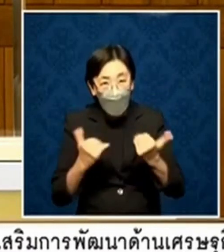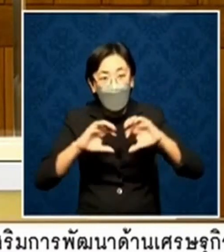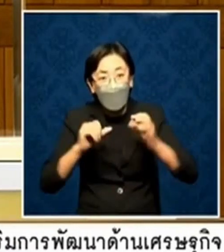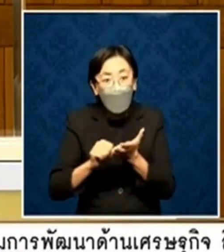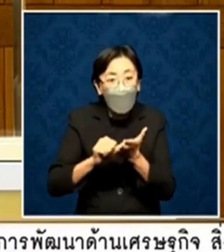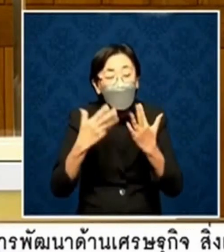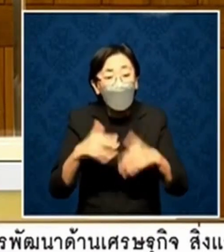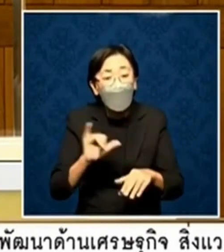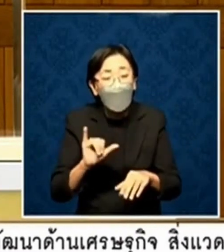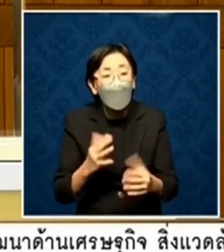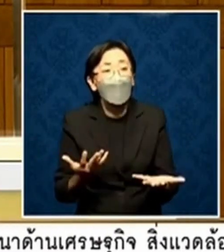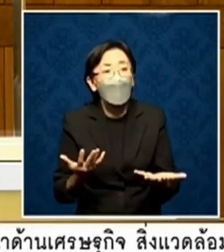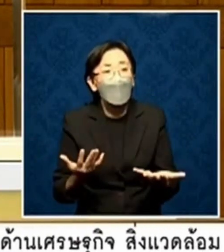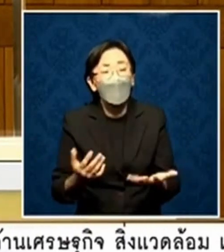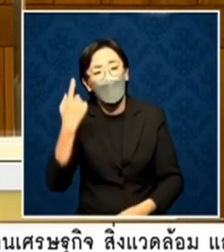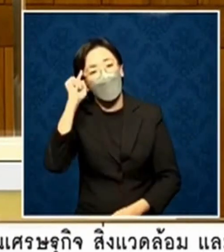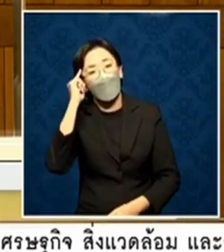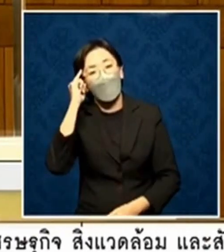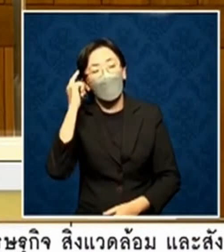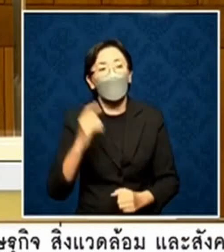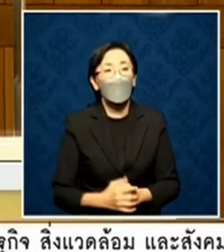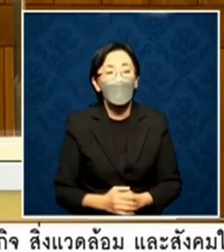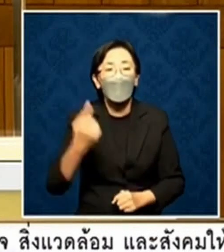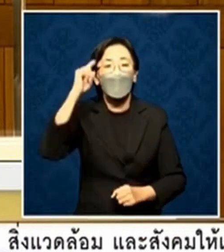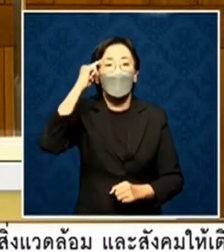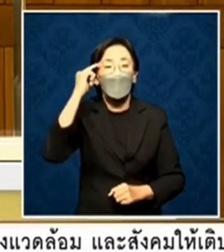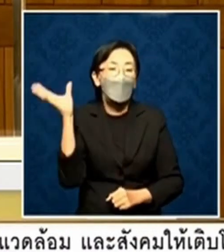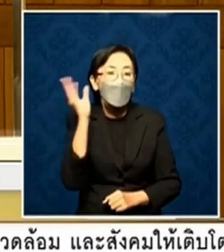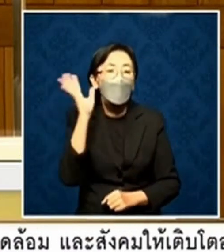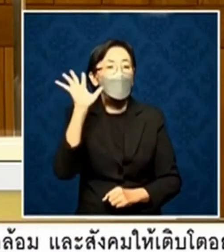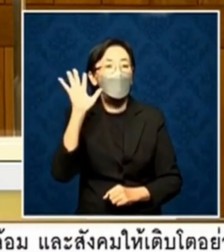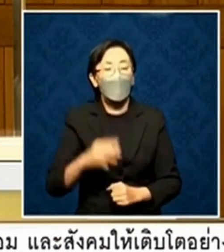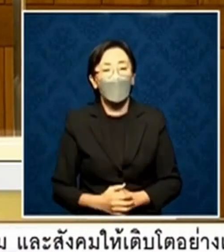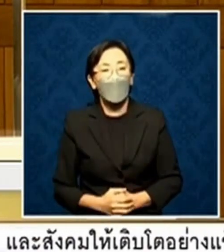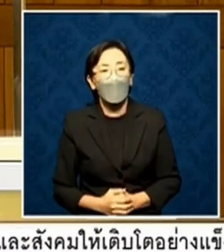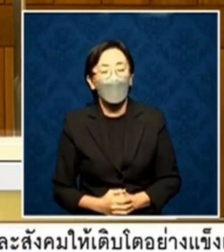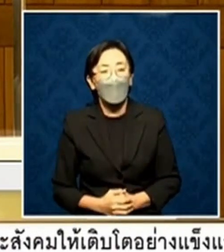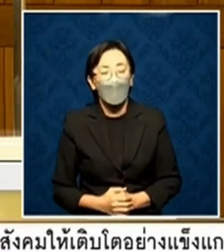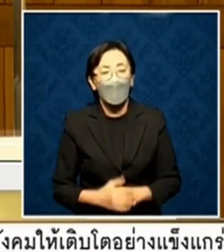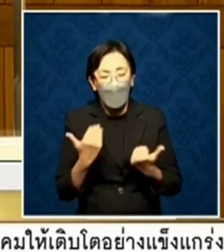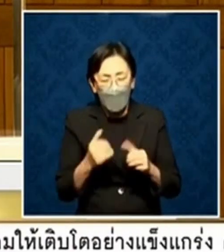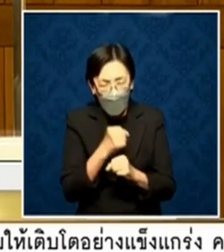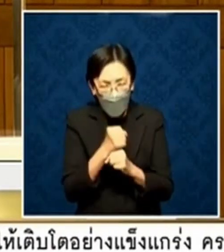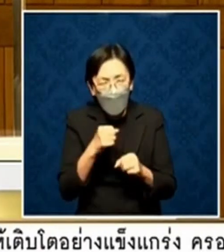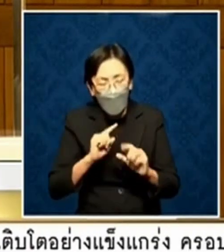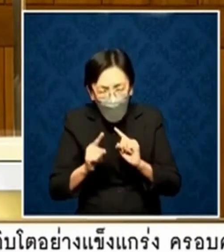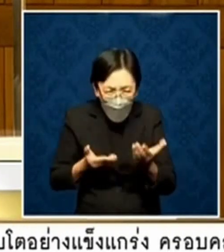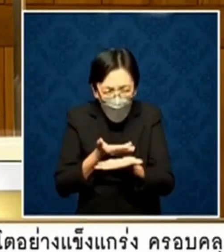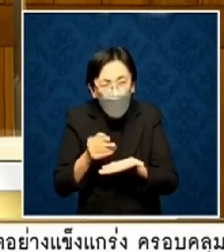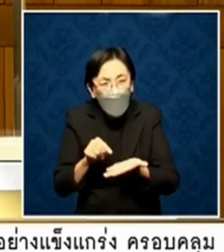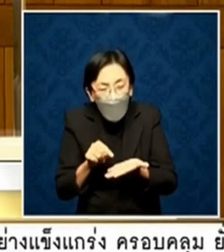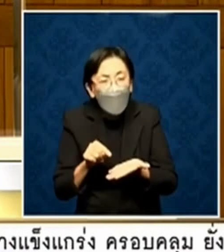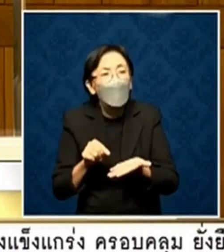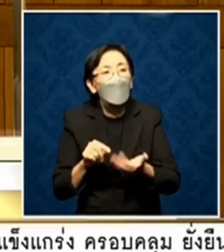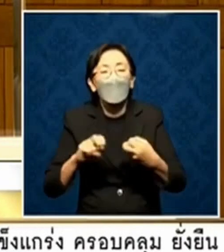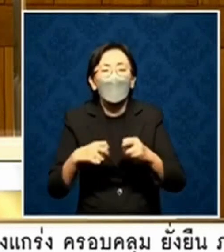จยังก็ไม่ทราบไม่รู้ไม่ฟังบางอย่างอยู่ในกระบวนการก็ตีให้แตก